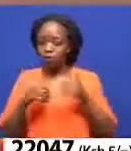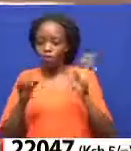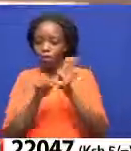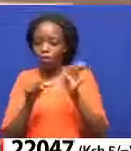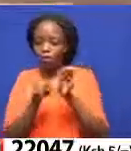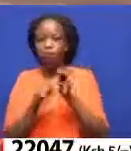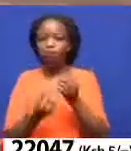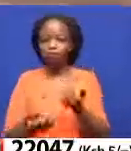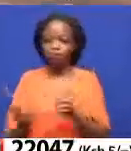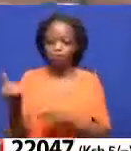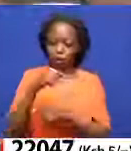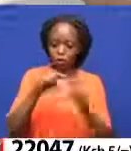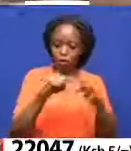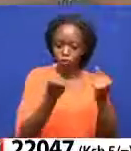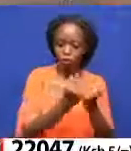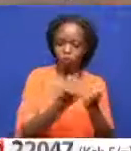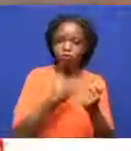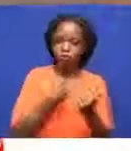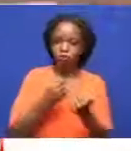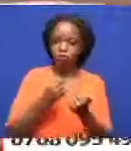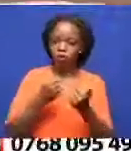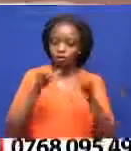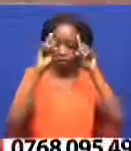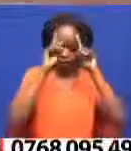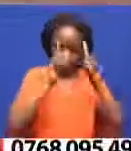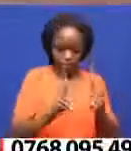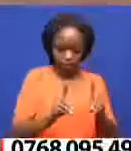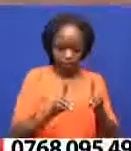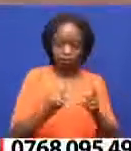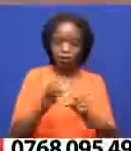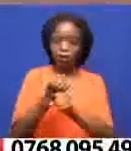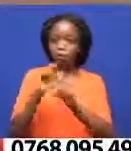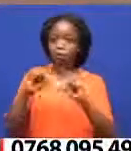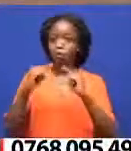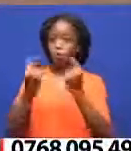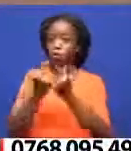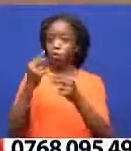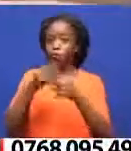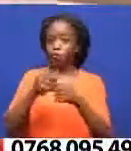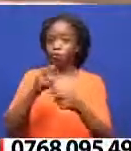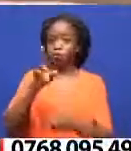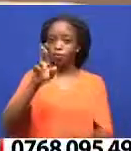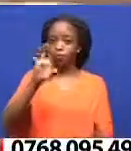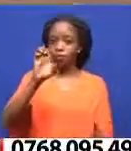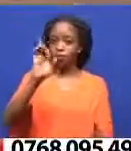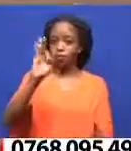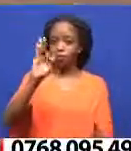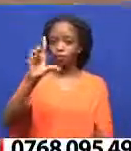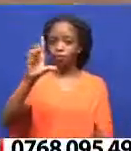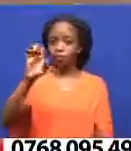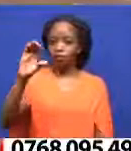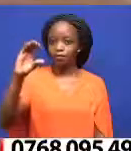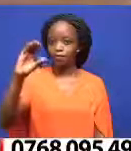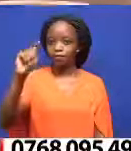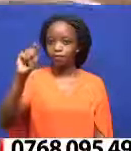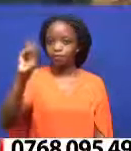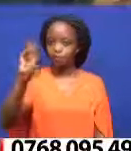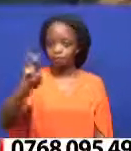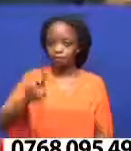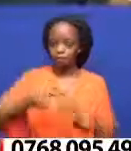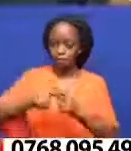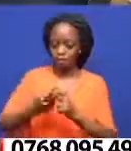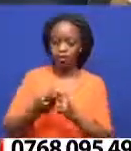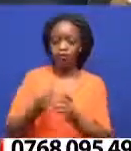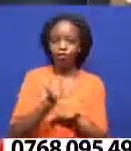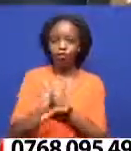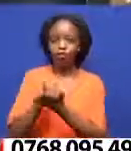kutafutana. Tukakuja tukasimama, tukakuja tukatengeneza kikundi kinaitwa Reflecta, na kuanzia hapo tukaanza kusaidiana.